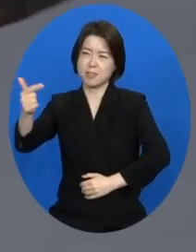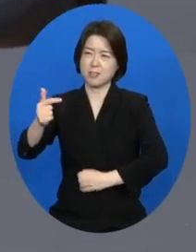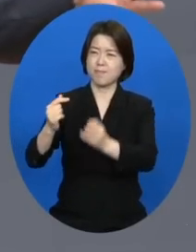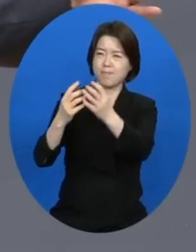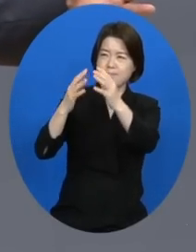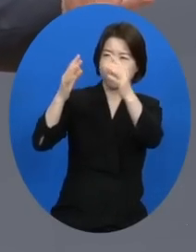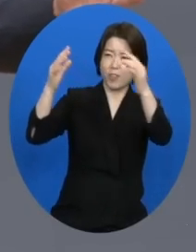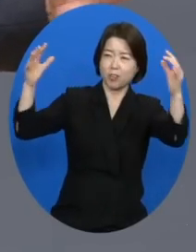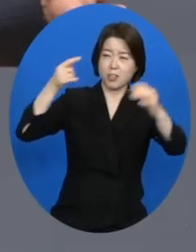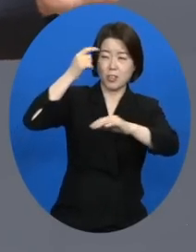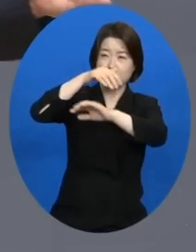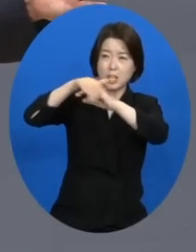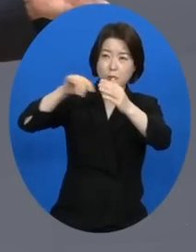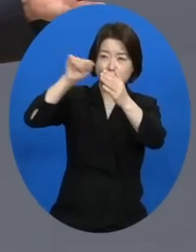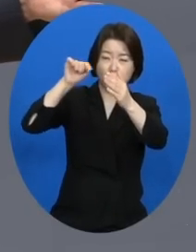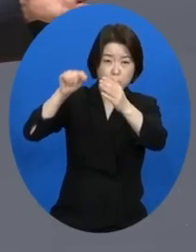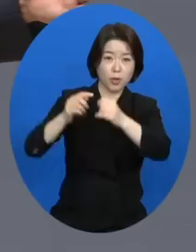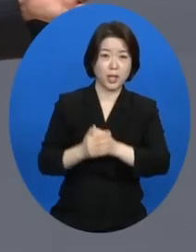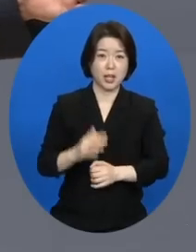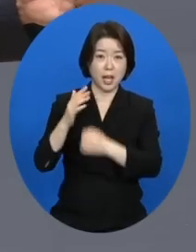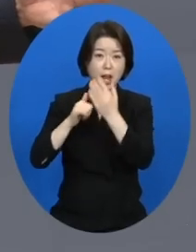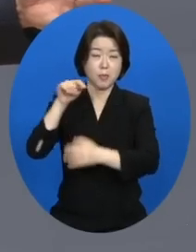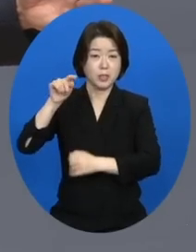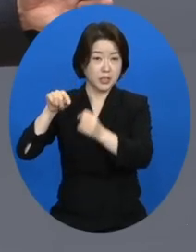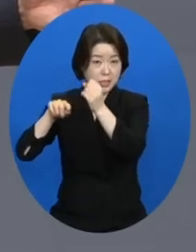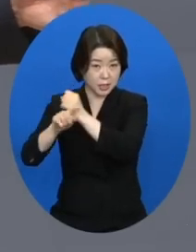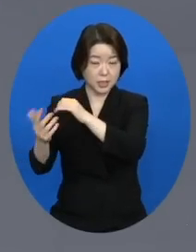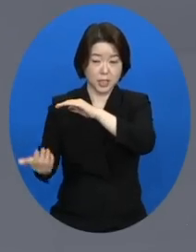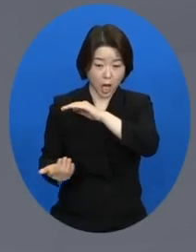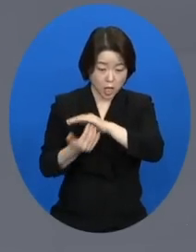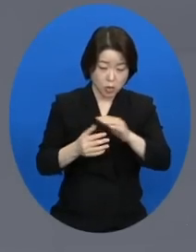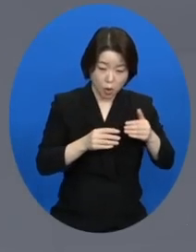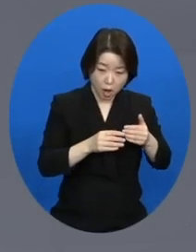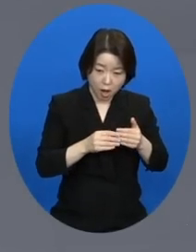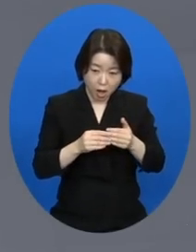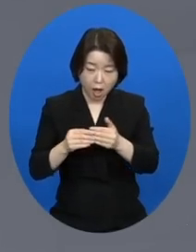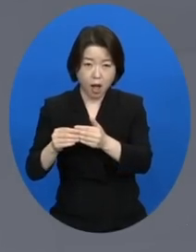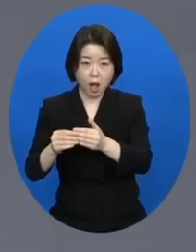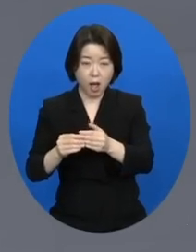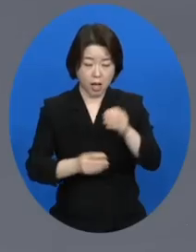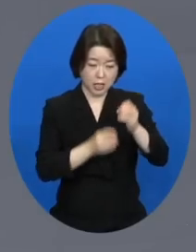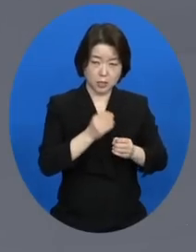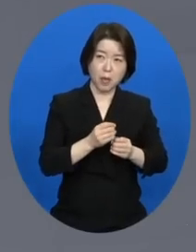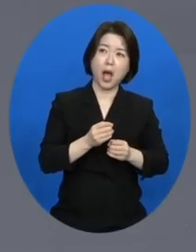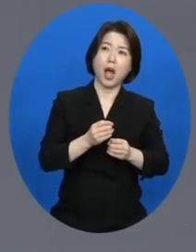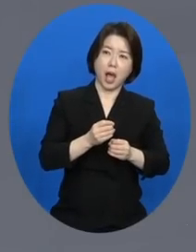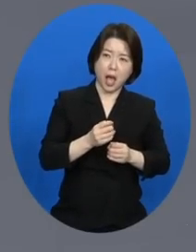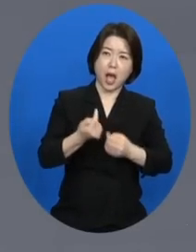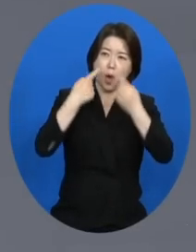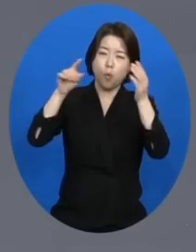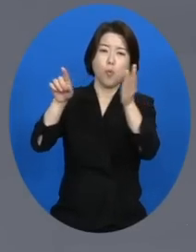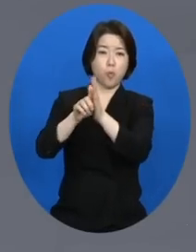큰 그림 속에서는 하나님이 그 뜻을 이루고 있음을 이 시편 기자가 확신하고 있는 것입니다.